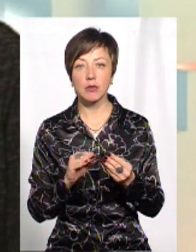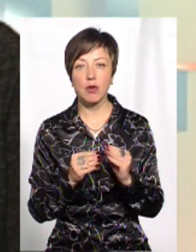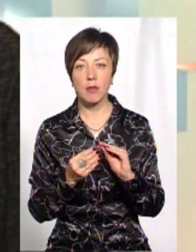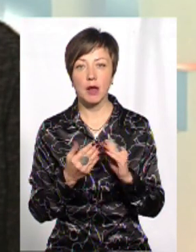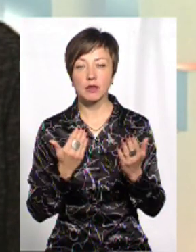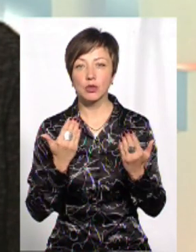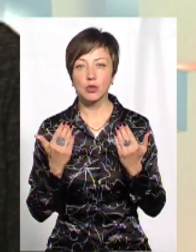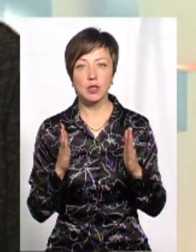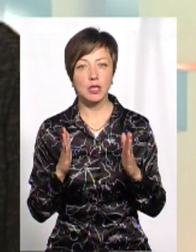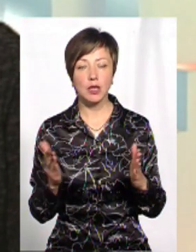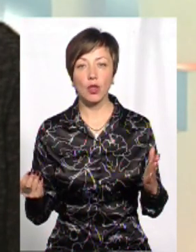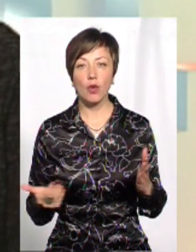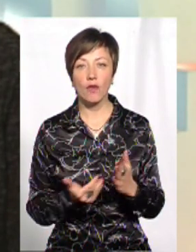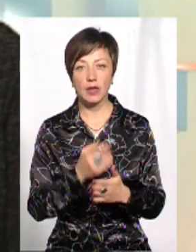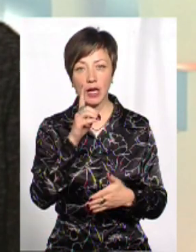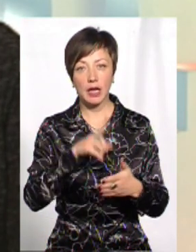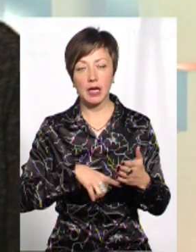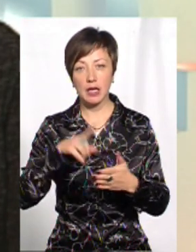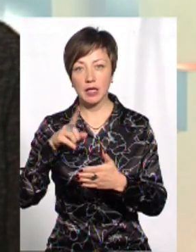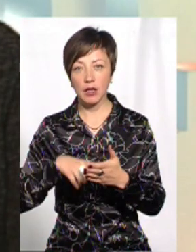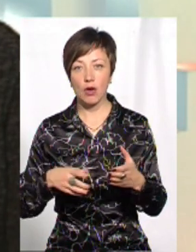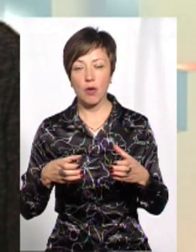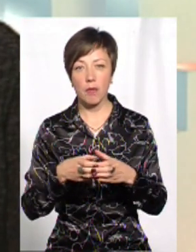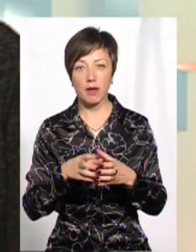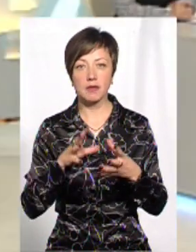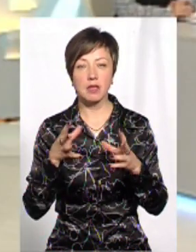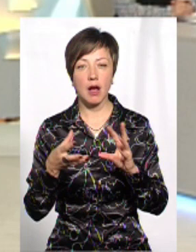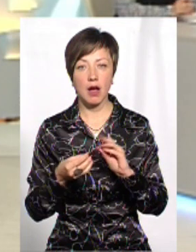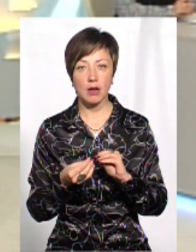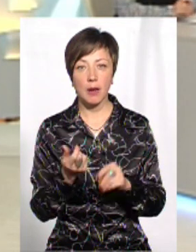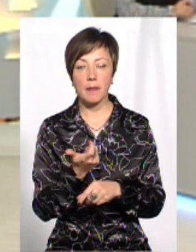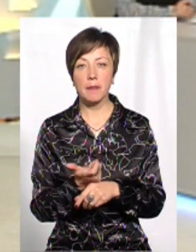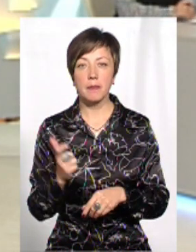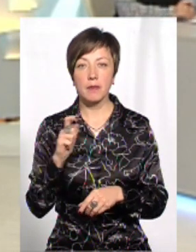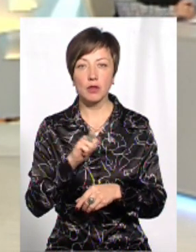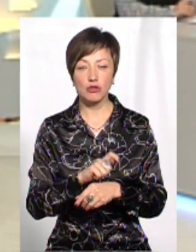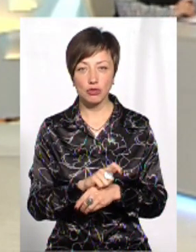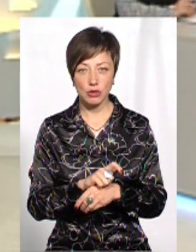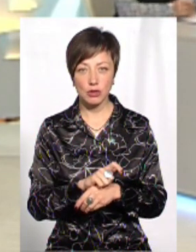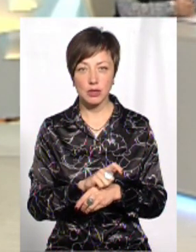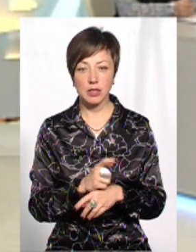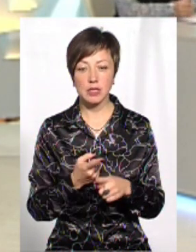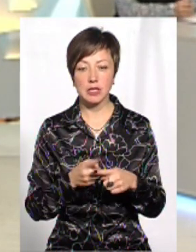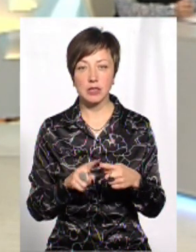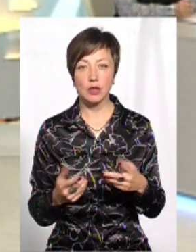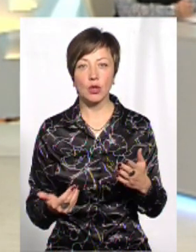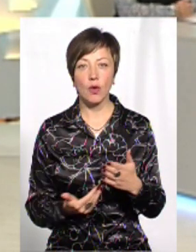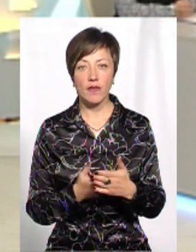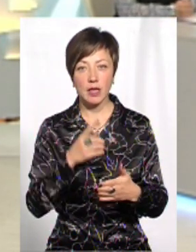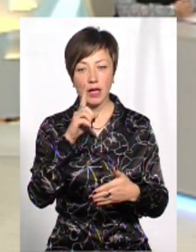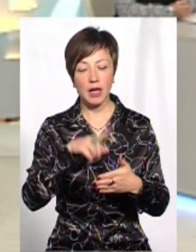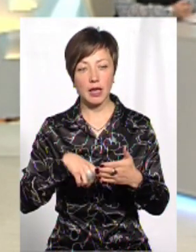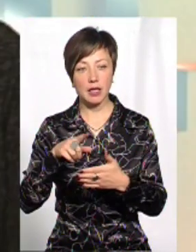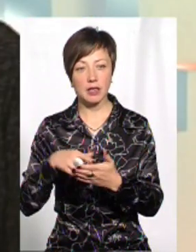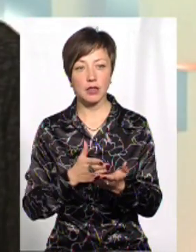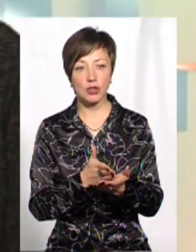не тільки, знову ж таки, новітніх релігійних громад, а й загальному. Переважна більшість оцих новітніх релігійних